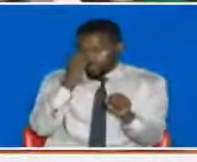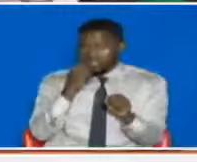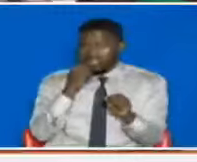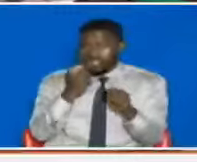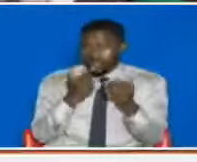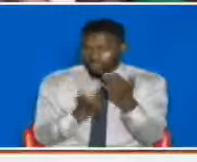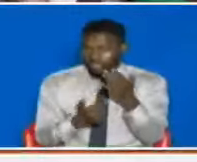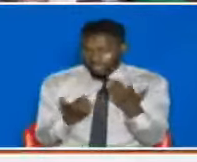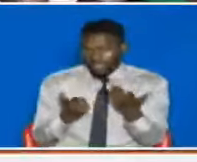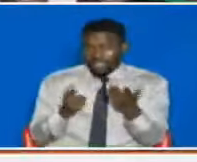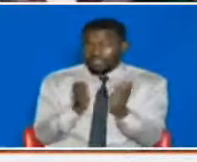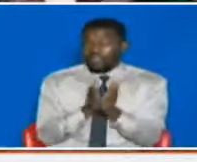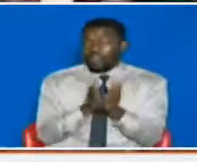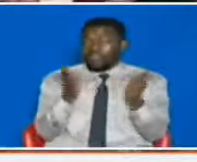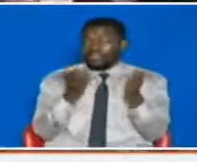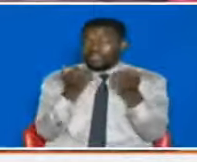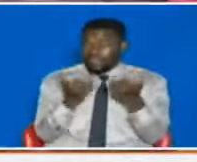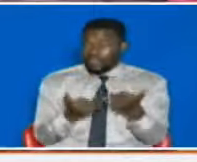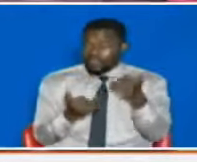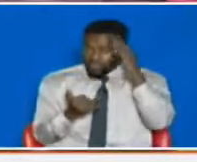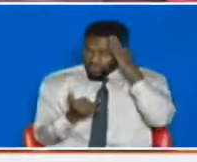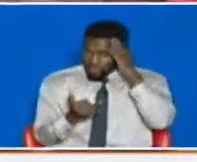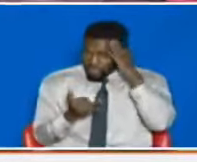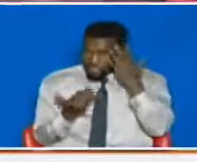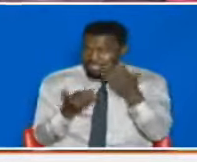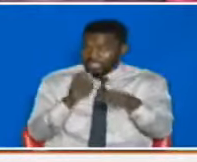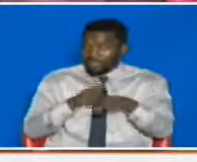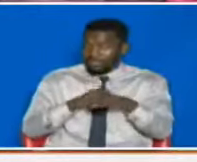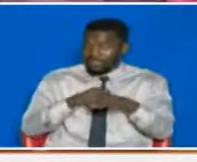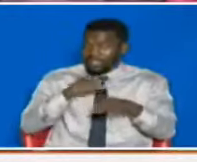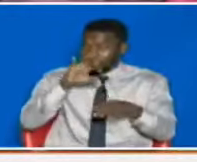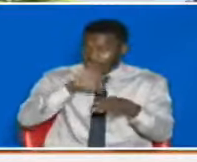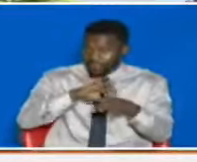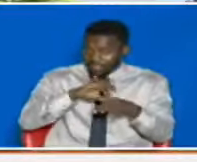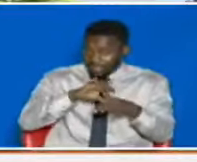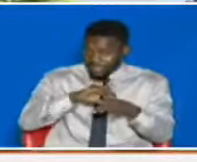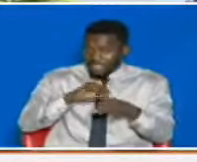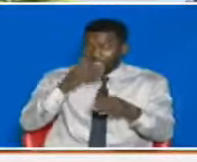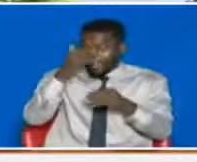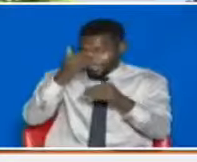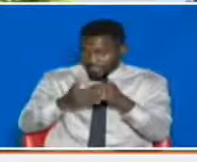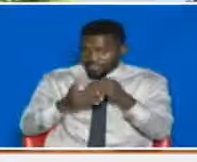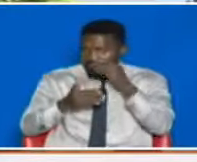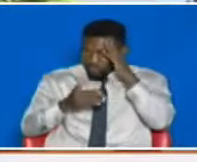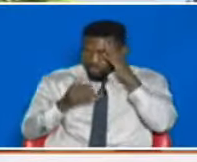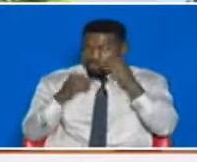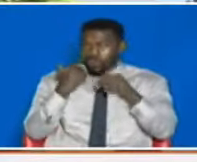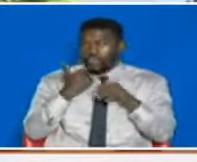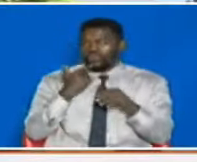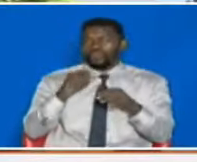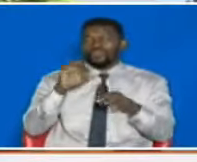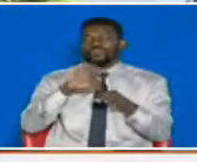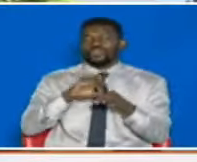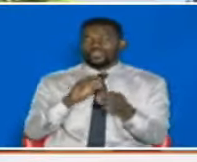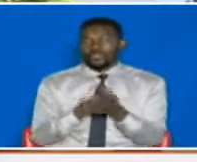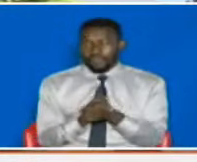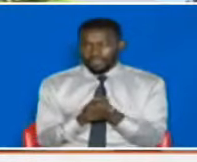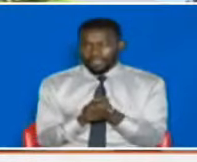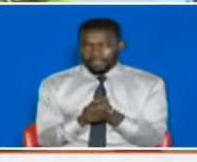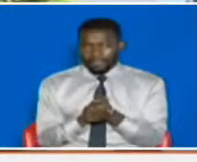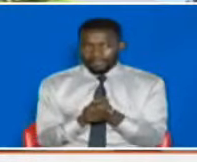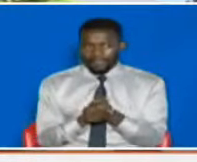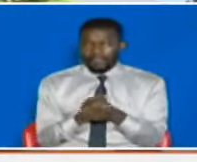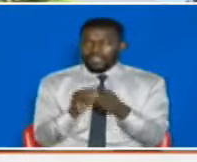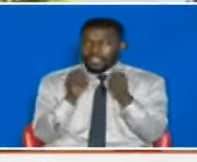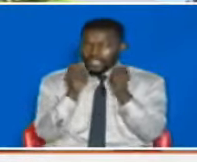kuu kwa Wakenya ili wawe makini wakati wa uchaguzi zijazo. When we have leaders who are not vessels of